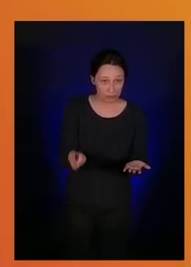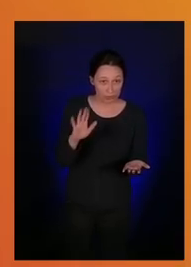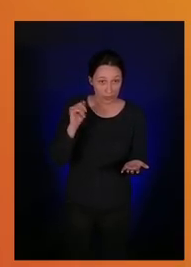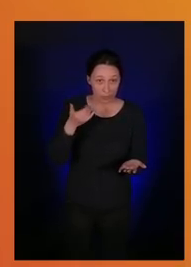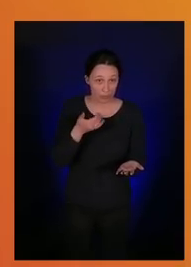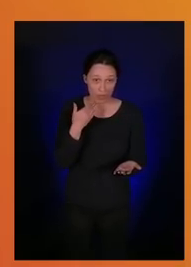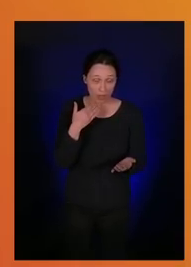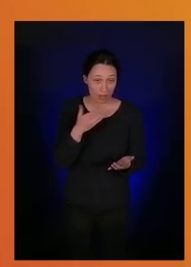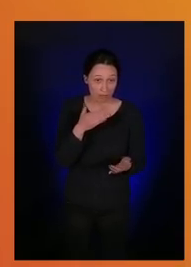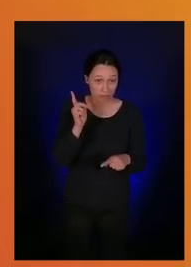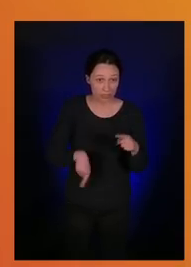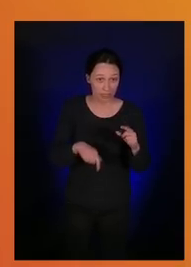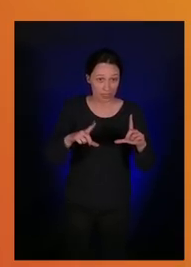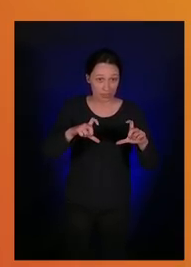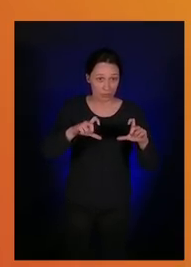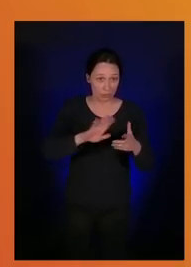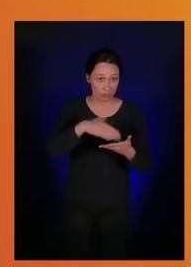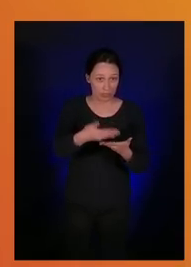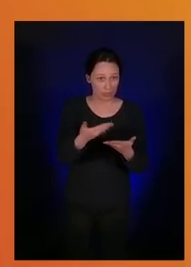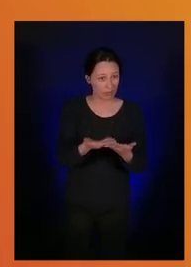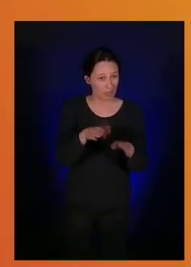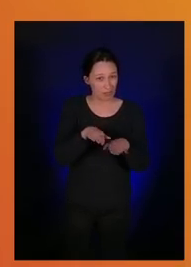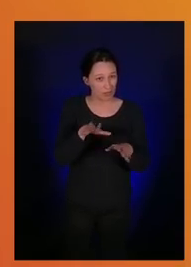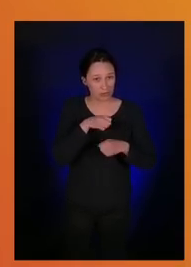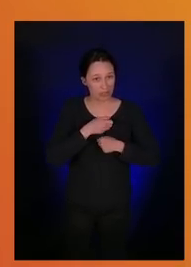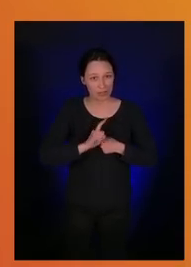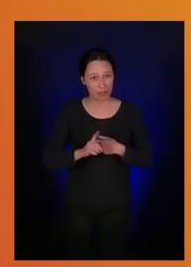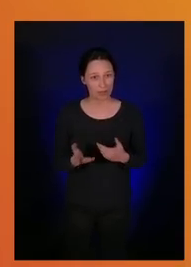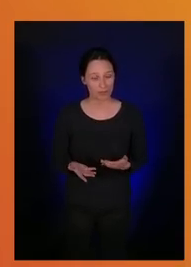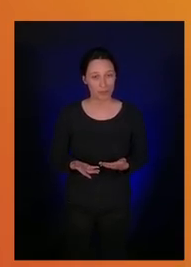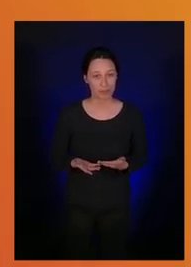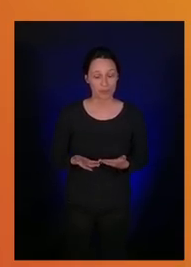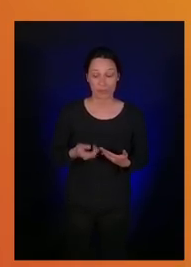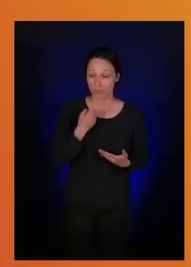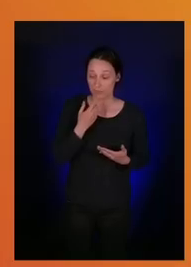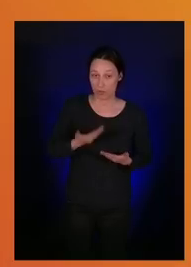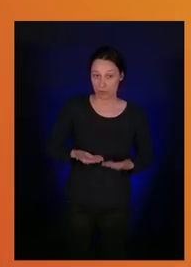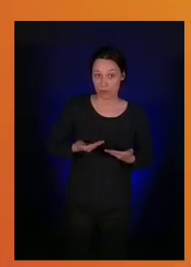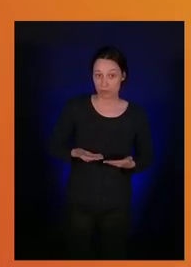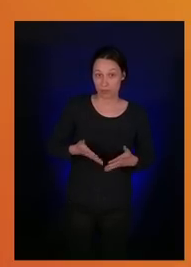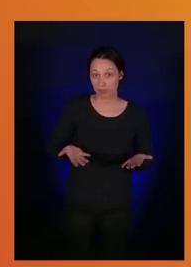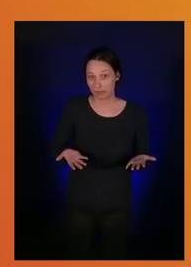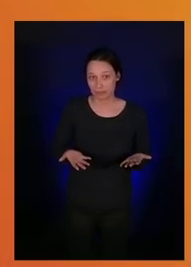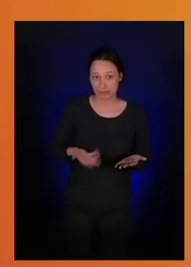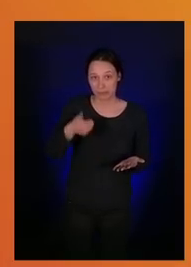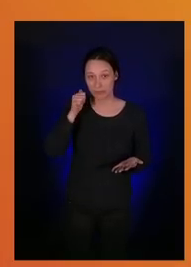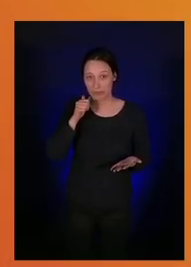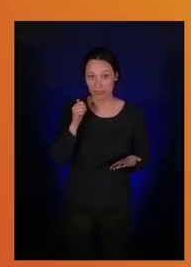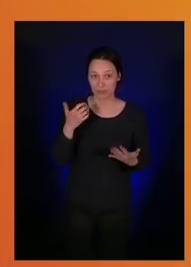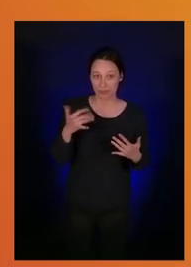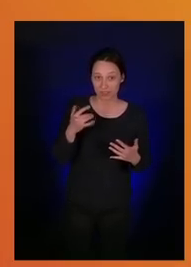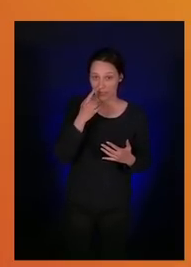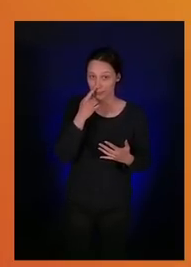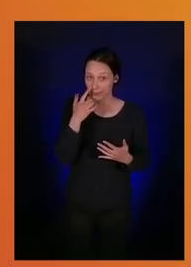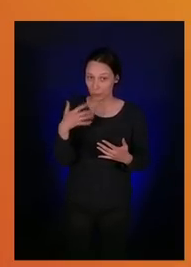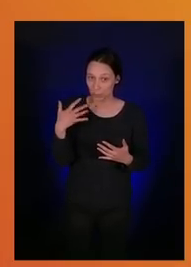l'ordinateur d'un journaliste. Ce sont des méthodes qui ne sont pas tolérables. Donc aujourd'hui, là, les journalistes, enfin, ça avait mal commencé déjà hier.